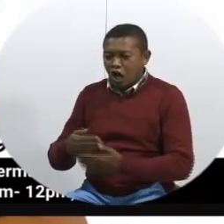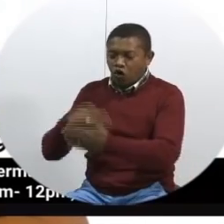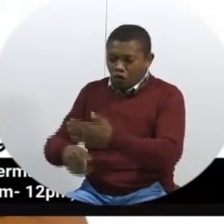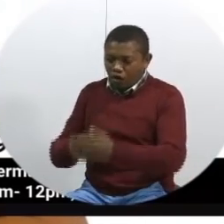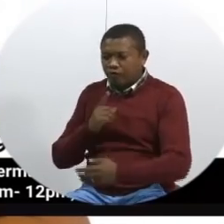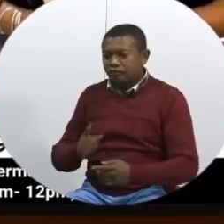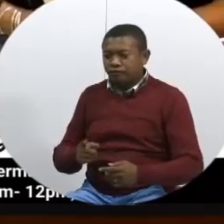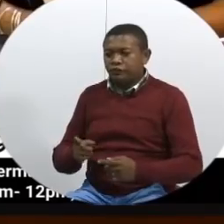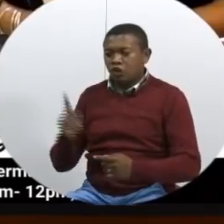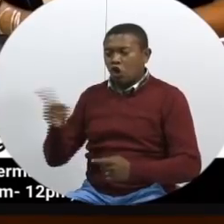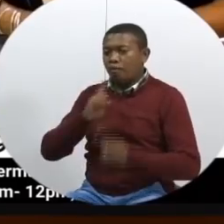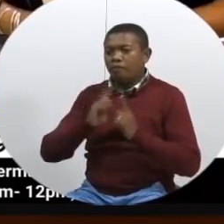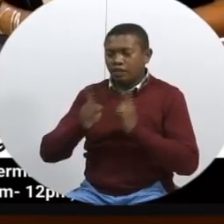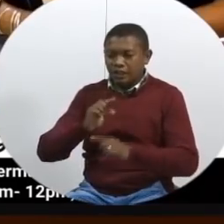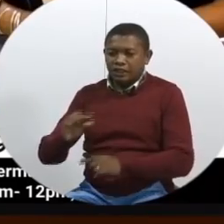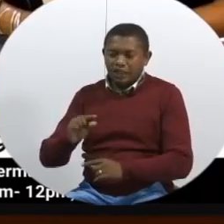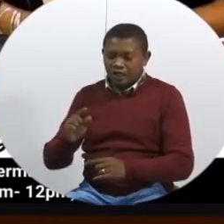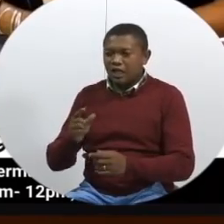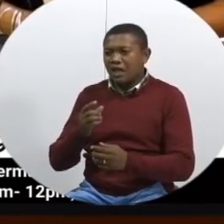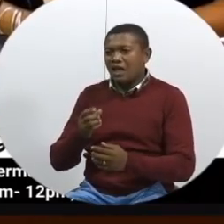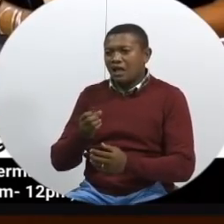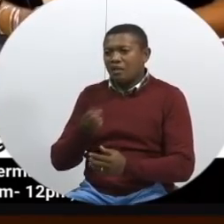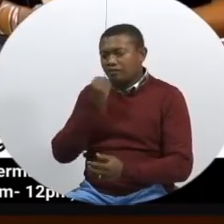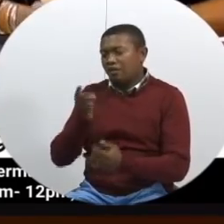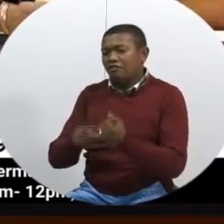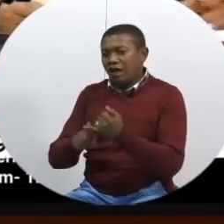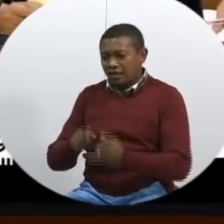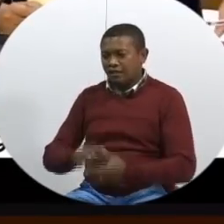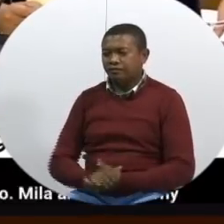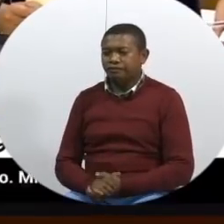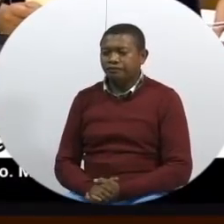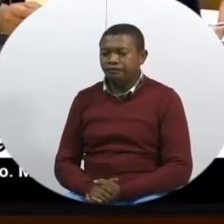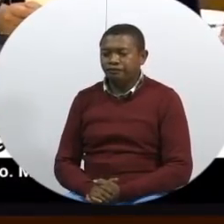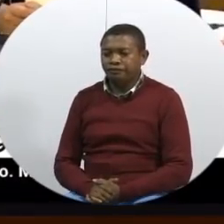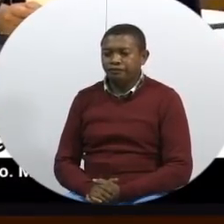manokana ity ia ny afatra omeko ngamba ny araka nyteneniko hatramin'izay dia ny hoe